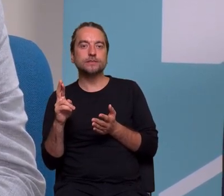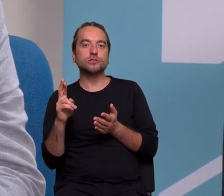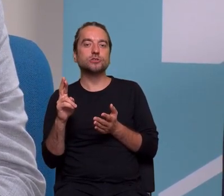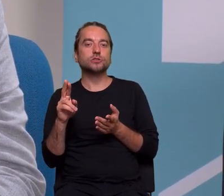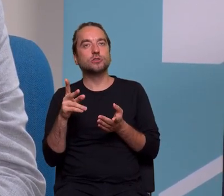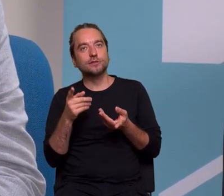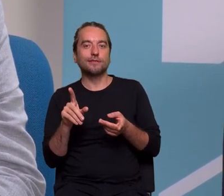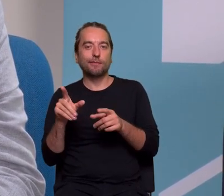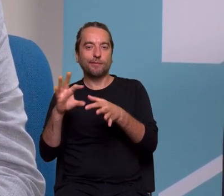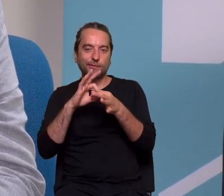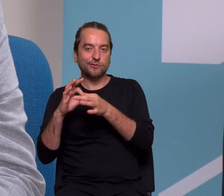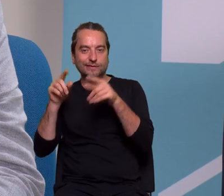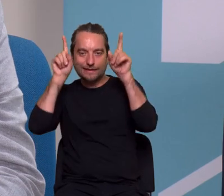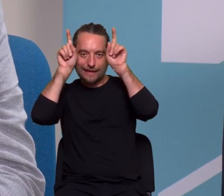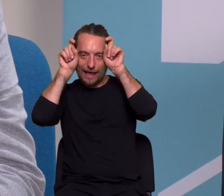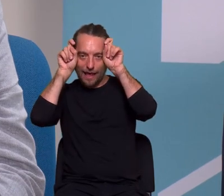diabła.